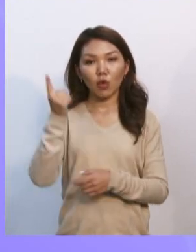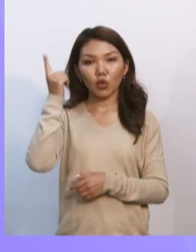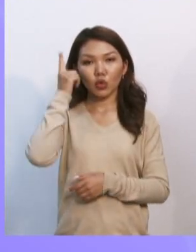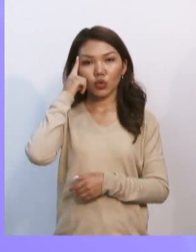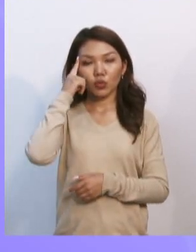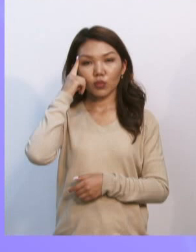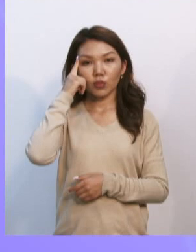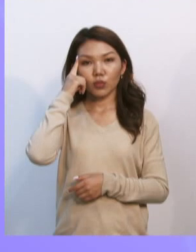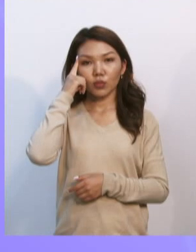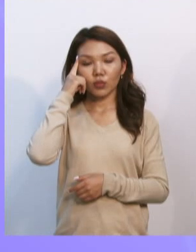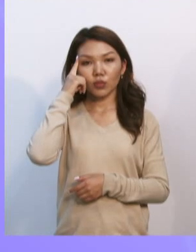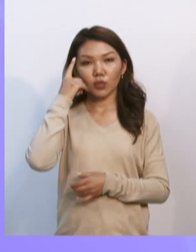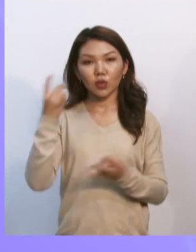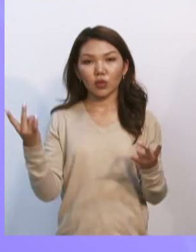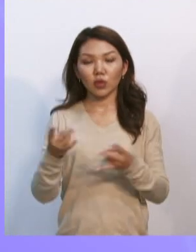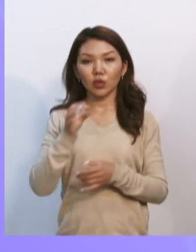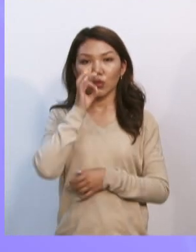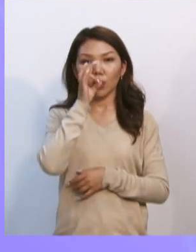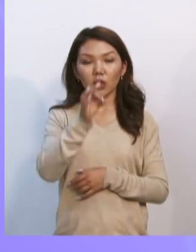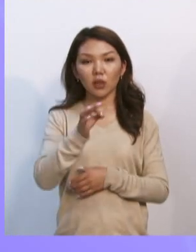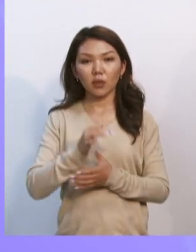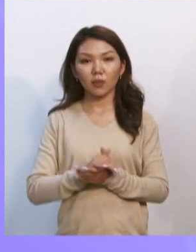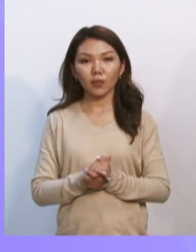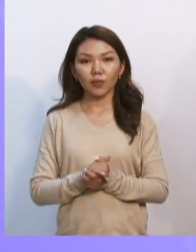Ойлонуп жооп бергиле.